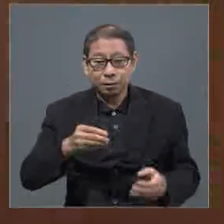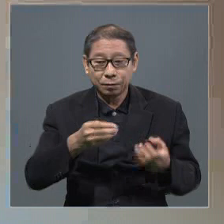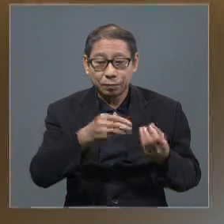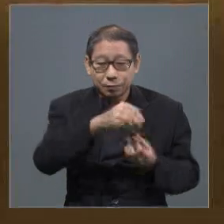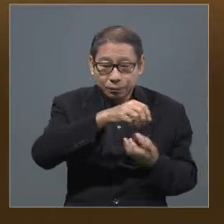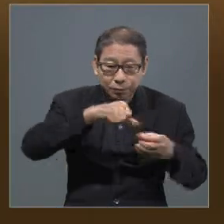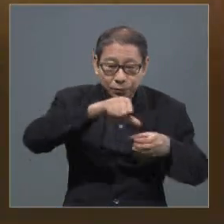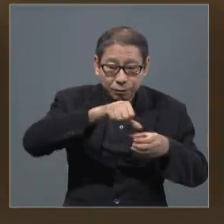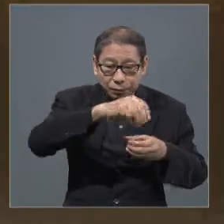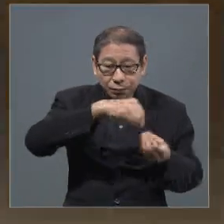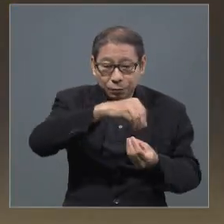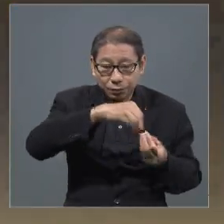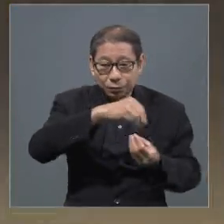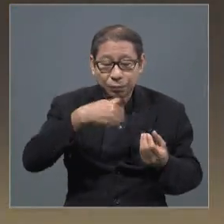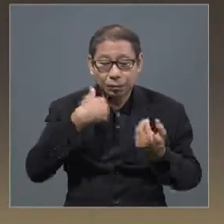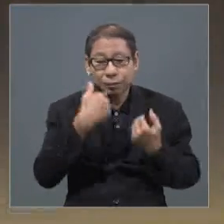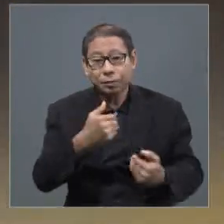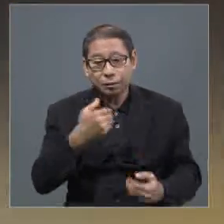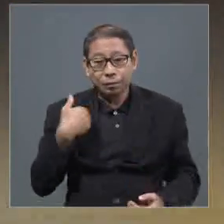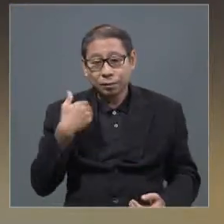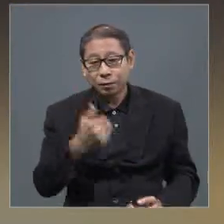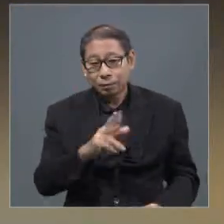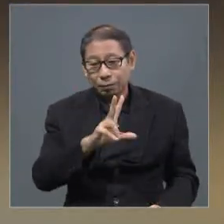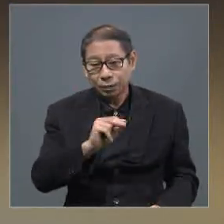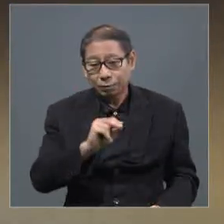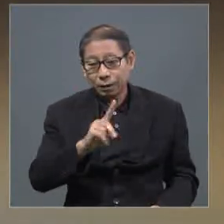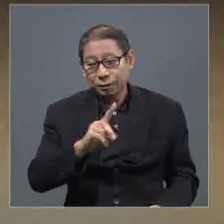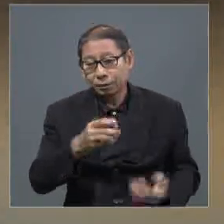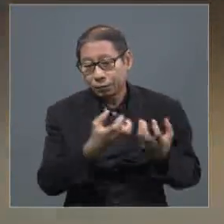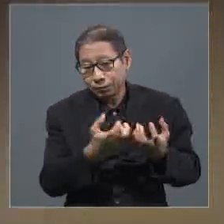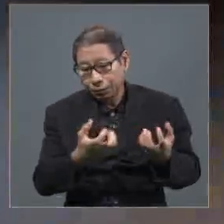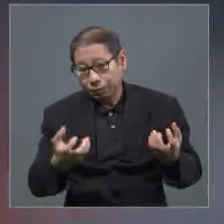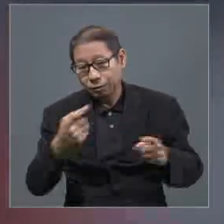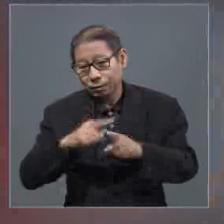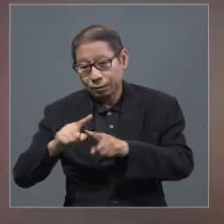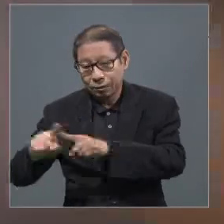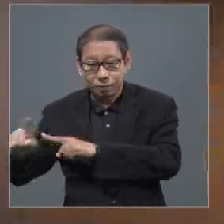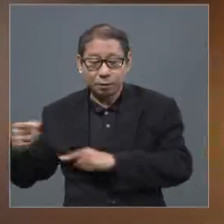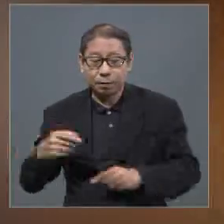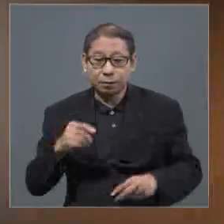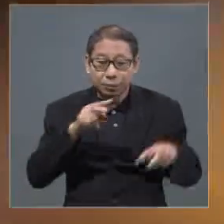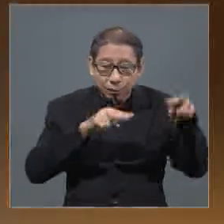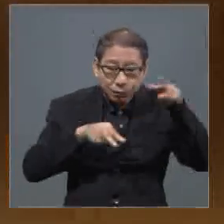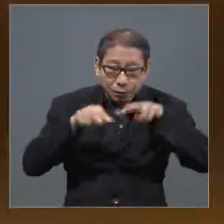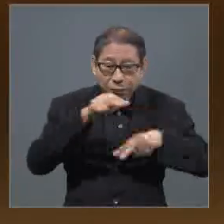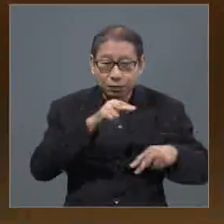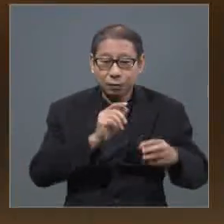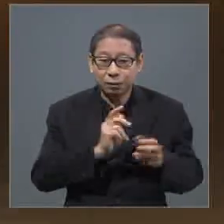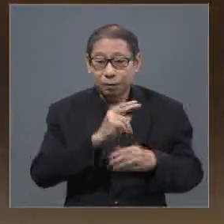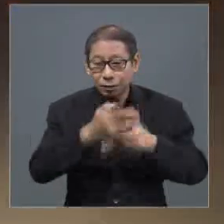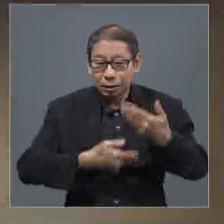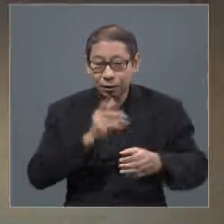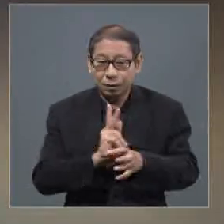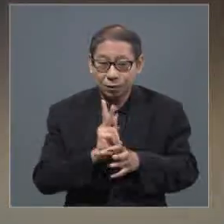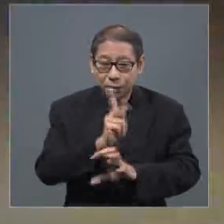อีก 40ชิ้นแล้วก็คอยบุหรี่ไฟฟ้า 31ชิ้นครับตรวจสอบข้อมูลการซื้อขายผ่านระบบออนไลน์ครับก็ยังพบว่า